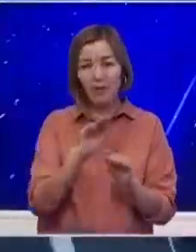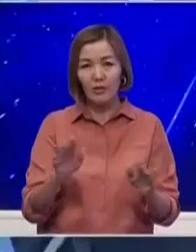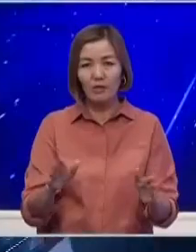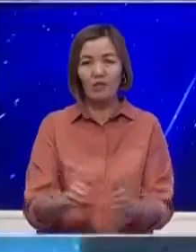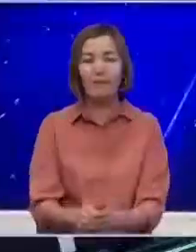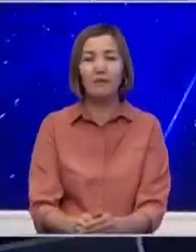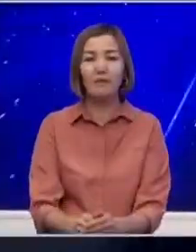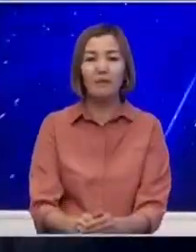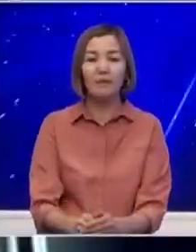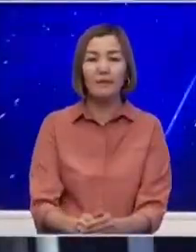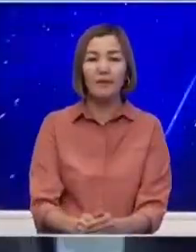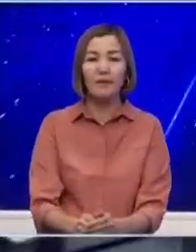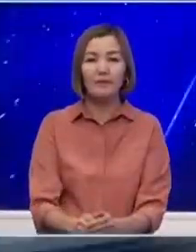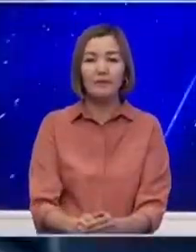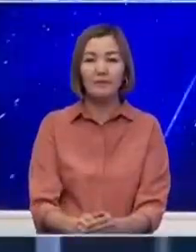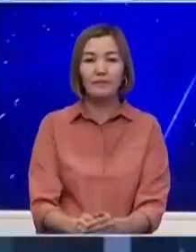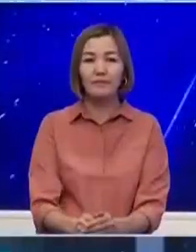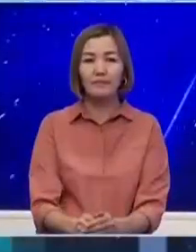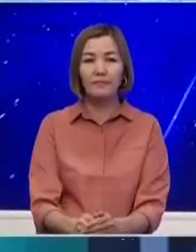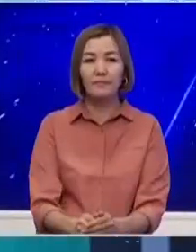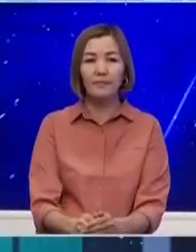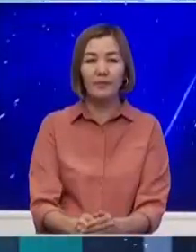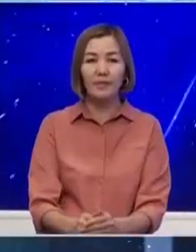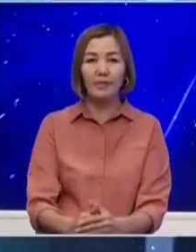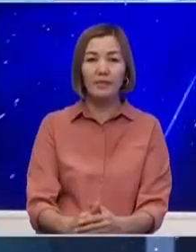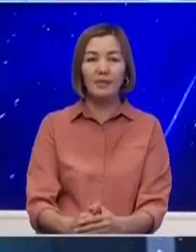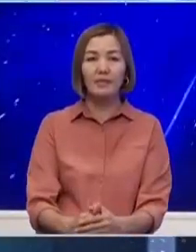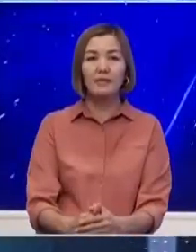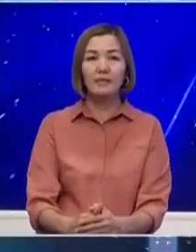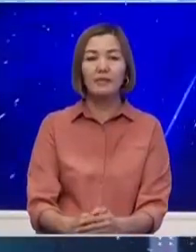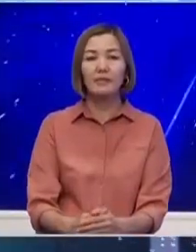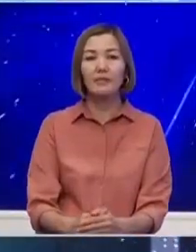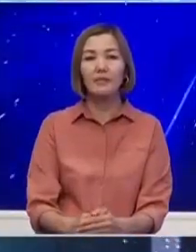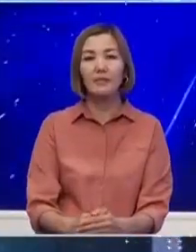Эльвира Ликерова, Жаркын Шынтаев, телеканал ЖТСУ, Каратальский район.